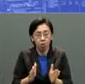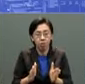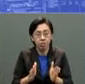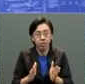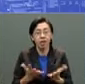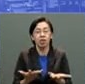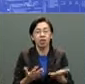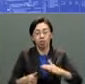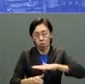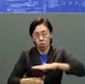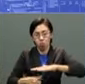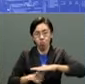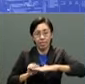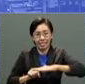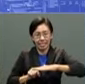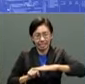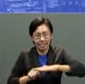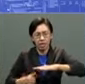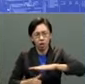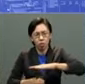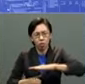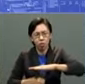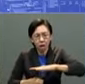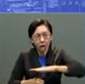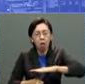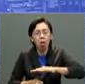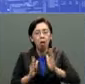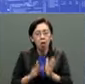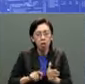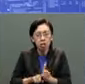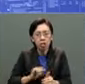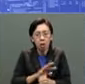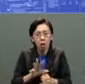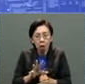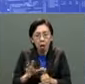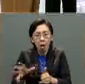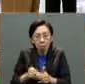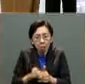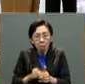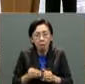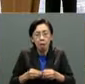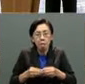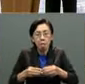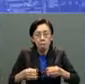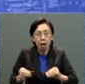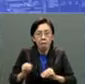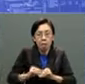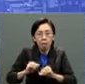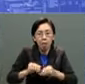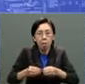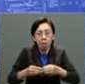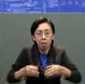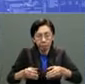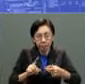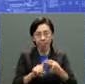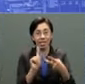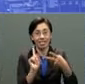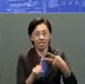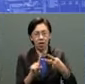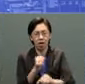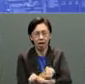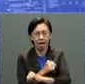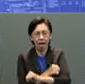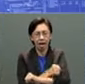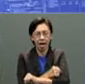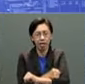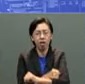ที่กักกันเองก็ดีที่เราพบว่ามีจำนวนของผู้ป่วยที่เพิ่มขึ้นเมื่อวานนี้เนี่ยนะคะกับอีกหนึ่งกลุ่มก็คือแรงงานต่างด้า